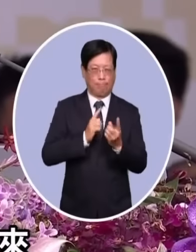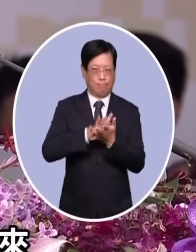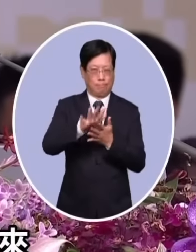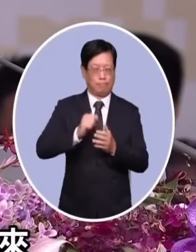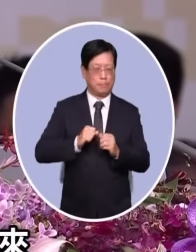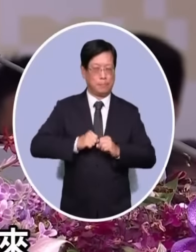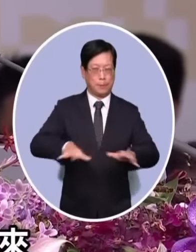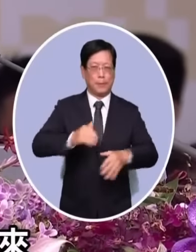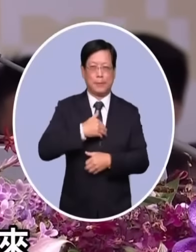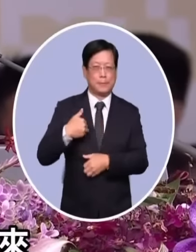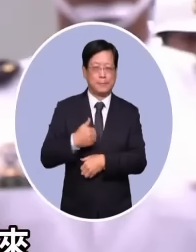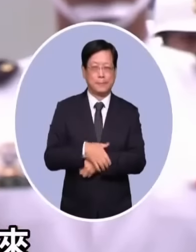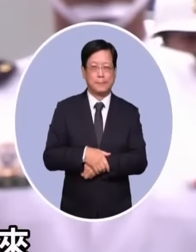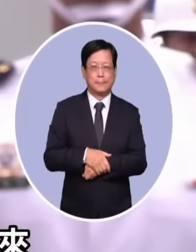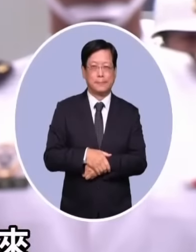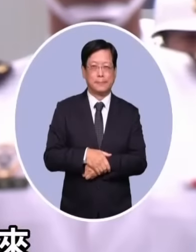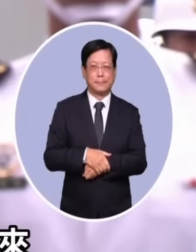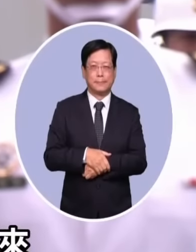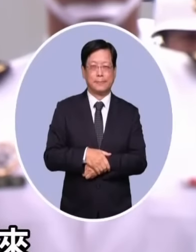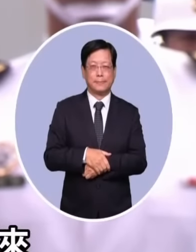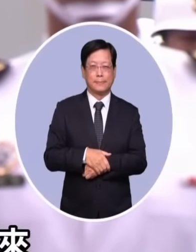来。